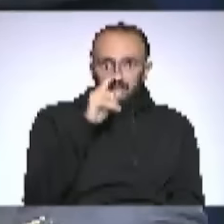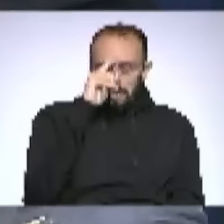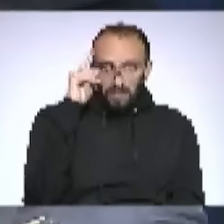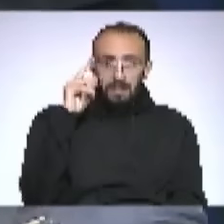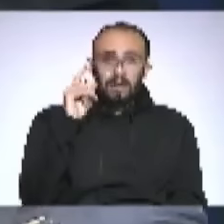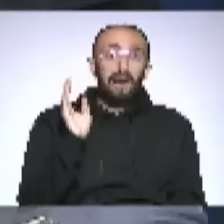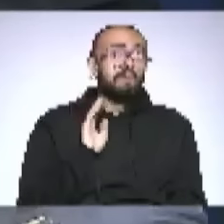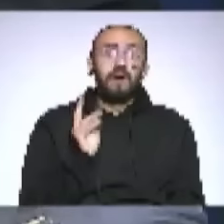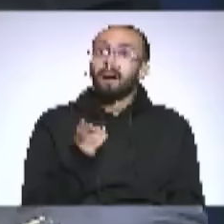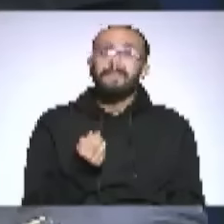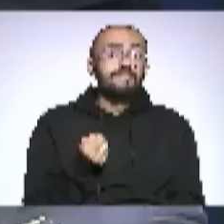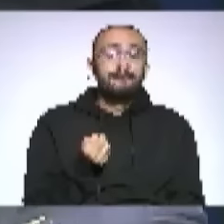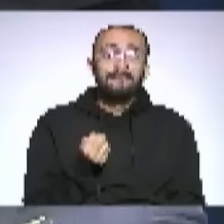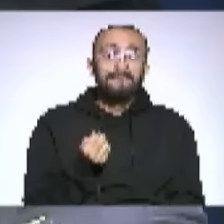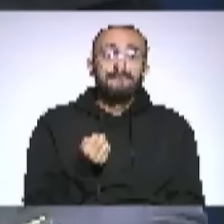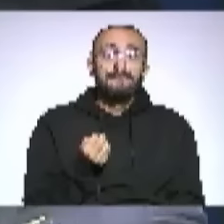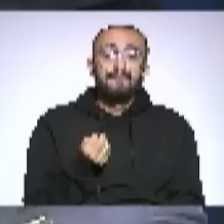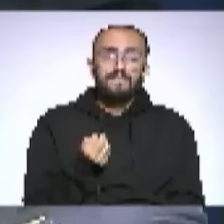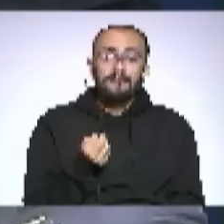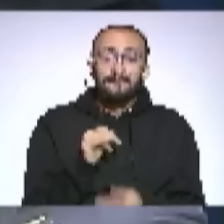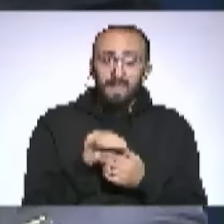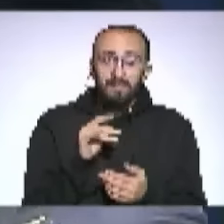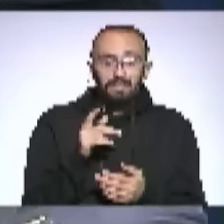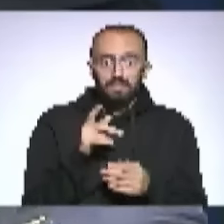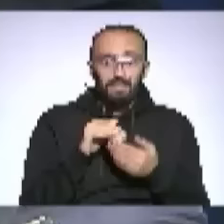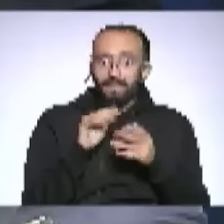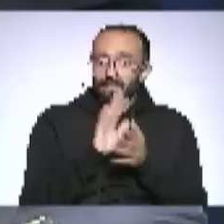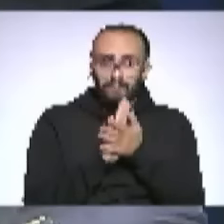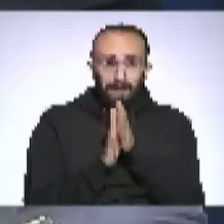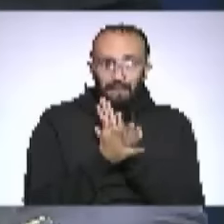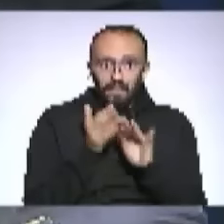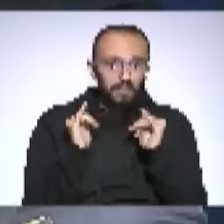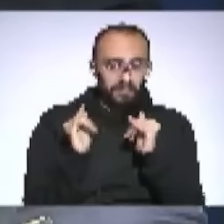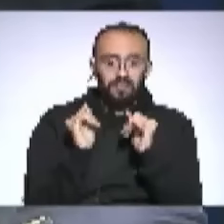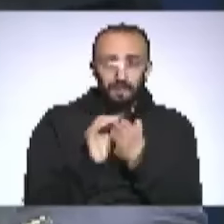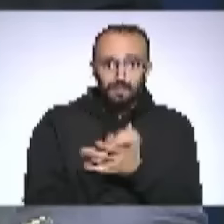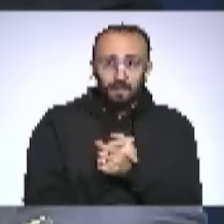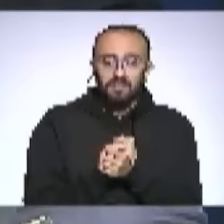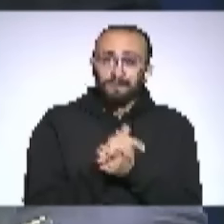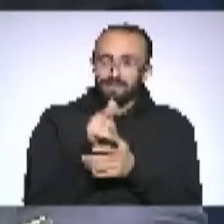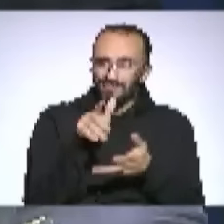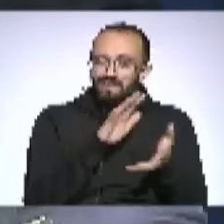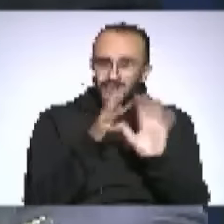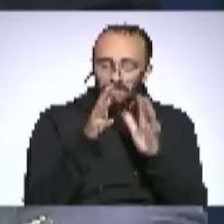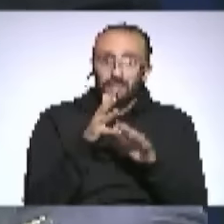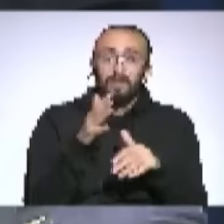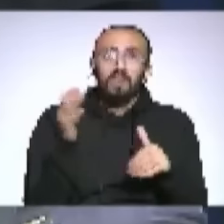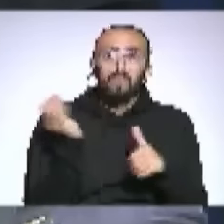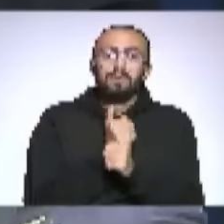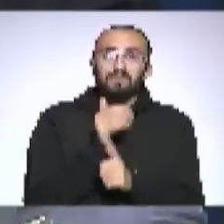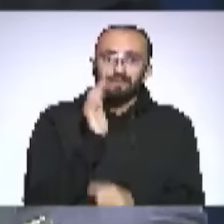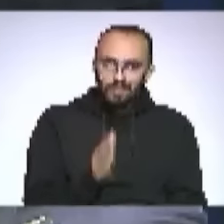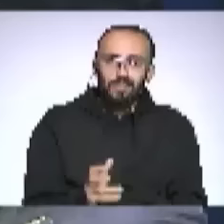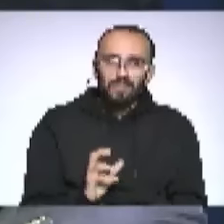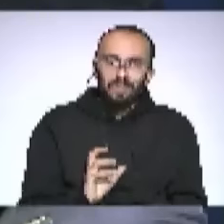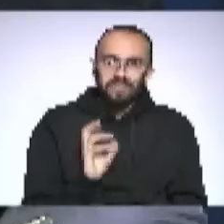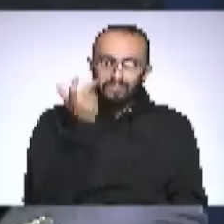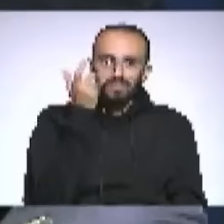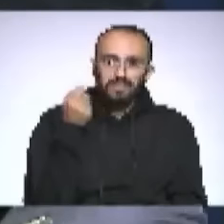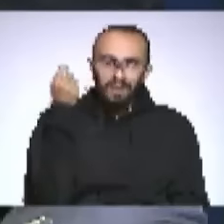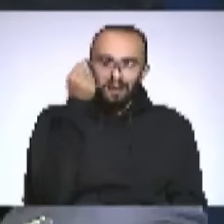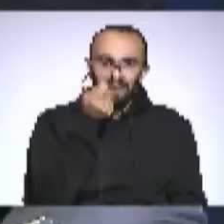تعامل وانك تخدميه بصوره او اخرى بنسبه او اخرى هنا اعتقد ان ممكن زوجك يبقى